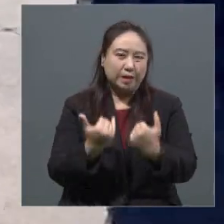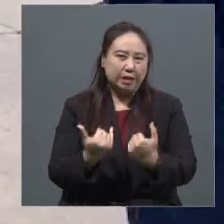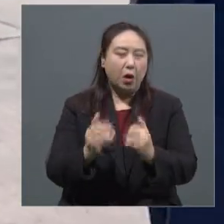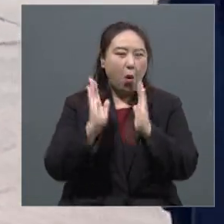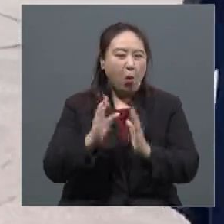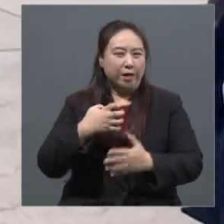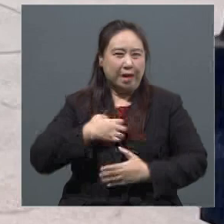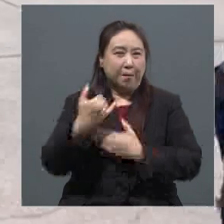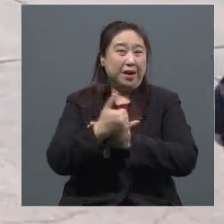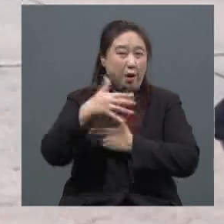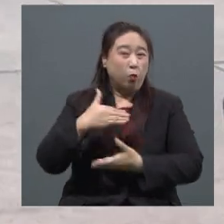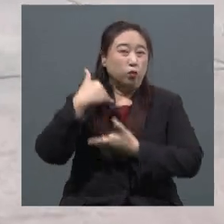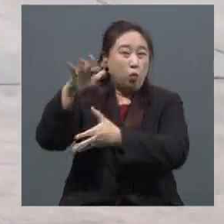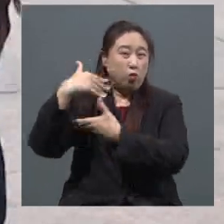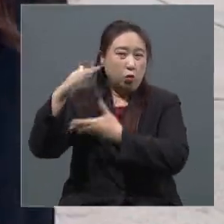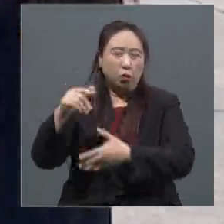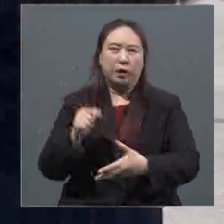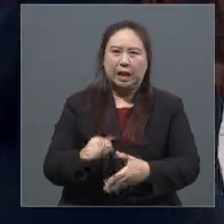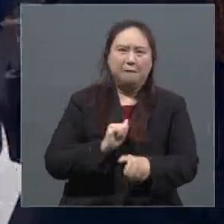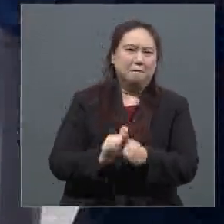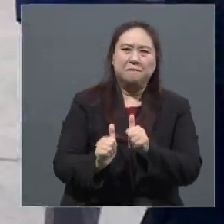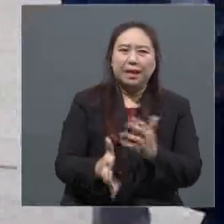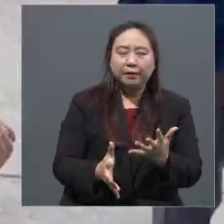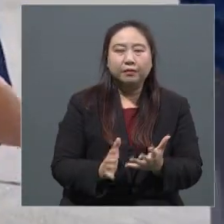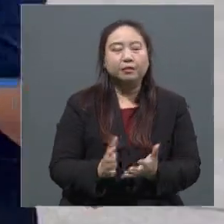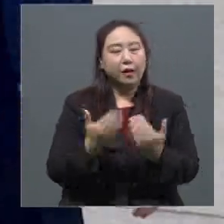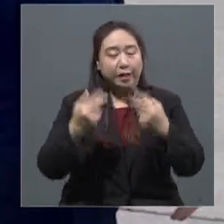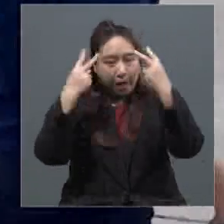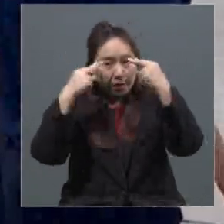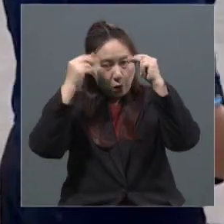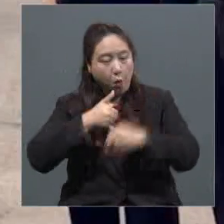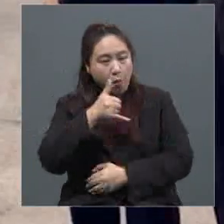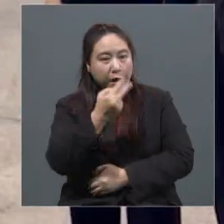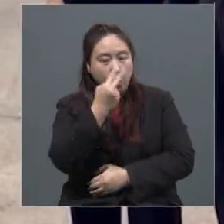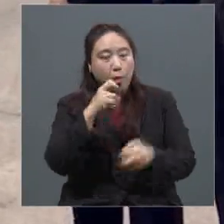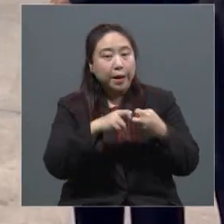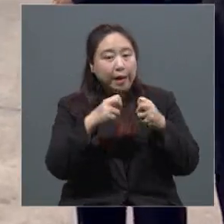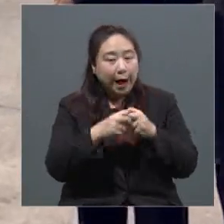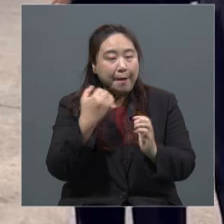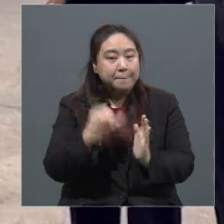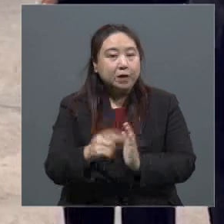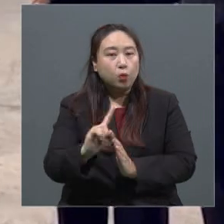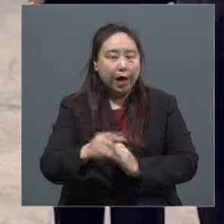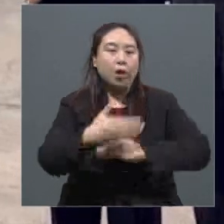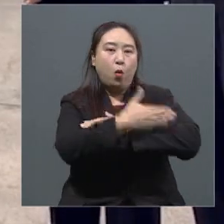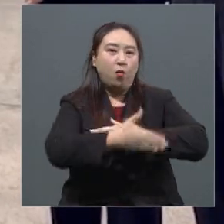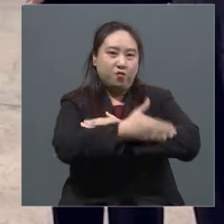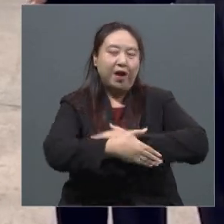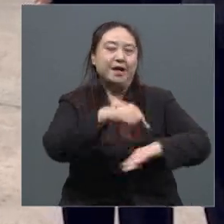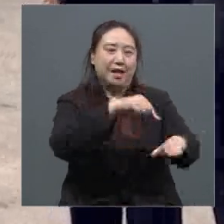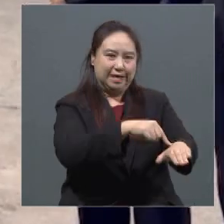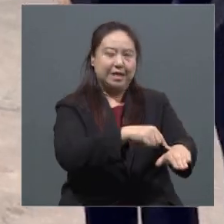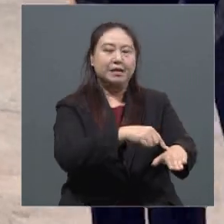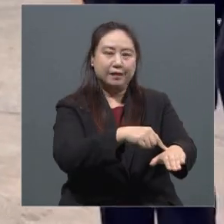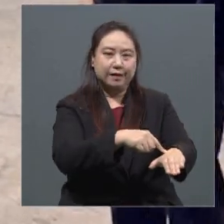ผู้ส่งออกพอท่านนายกลงพื้นที่ไปดูปัญหาด้วยตนเองเนี่ยก็พบว่าปัญญหาเนี่ยมันเกิดจากรถไฟเนี่ยไม่สามารถรอง